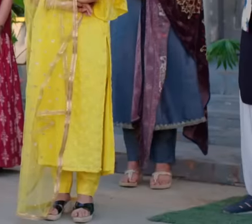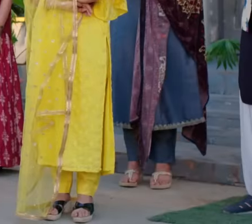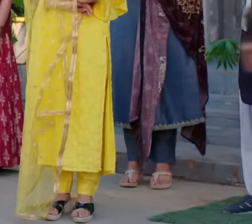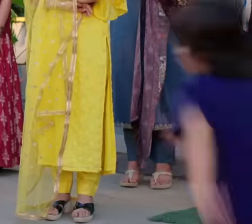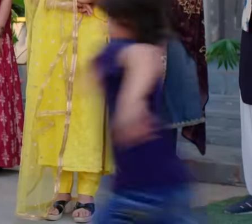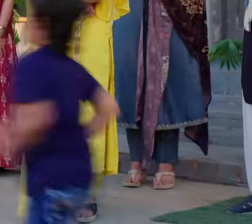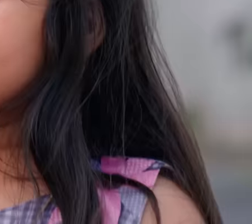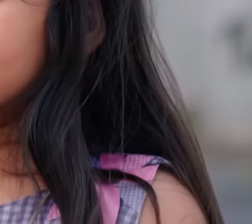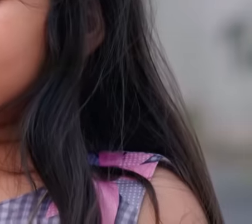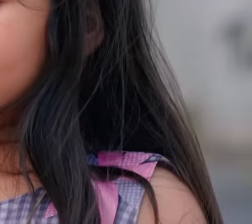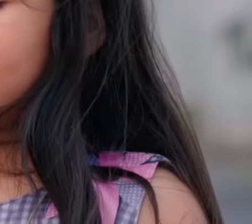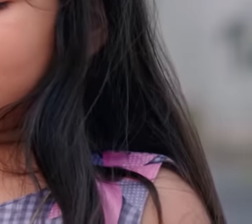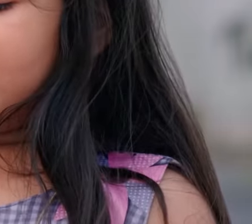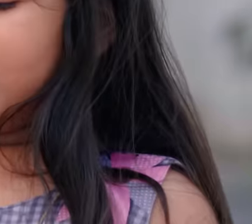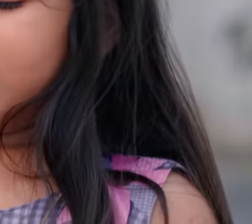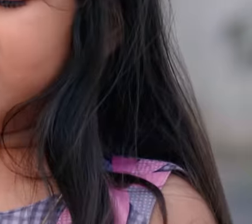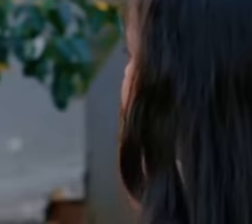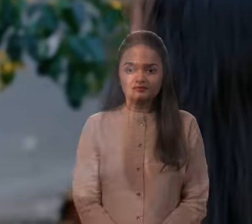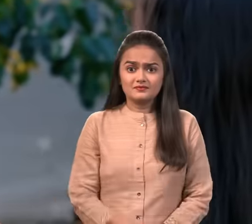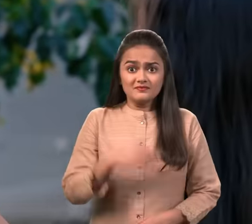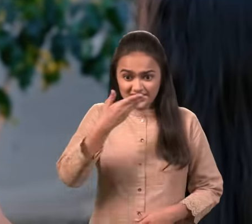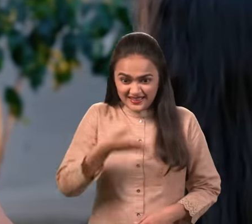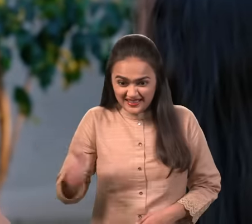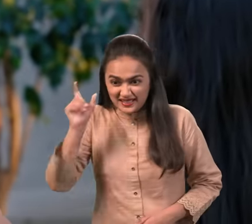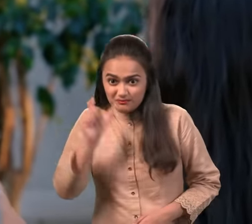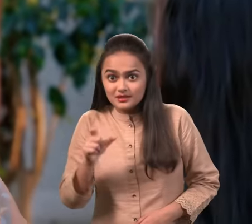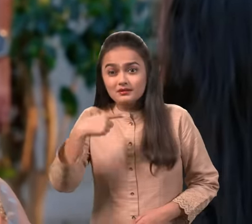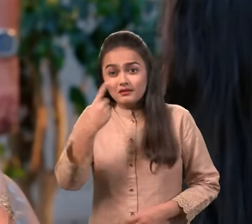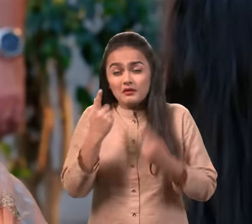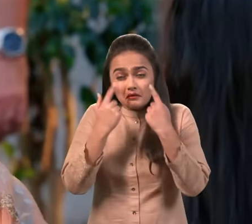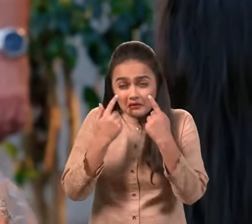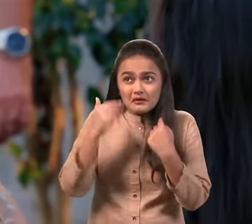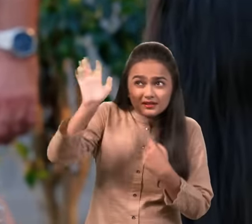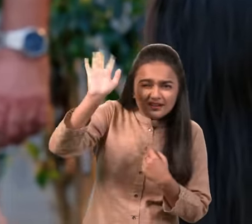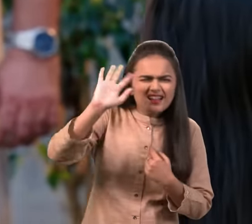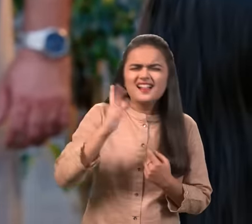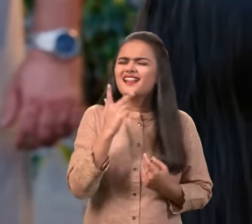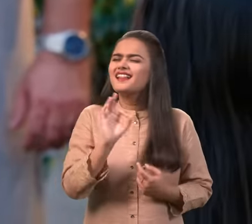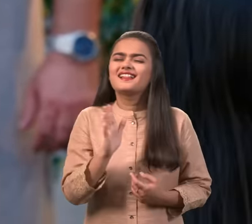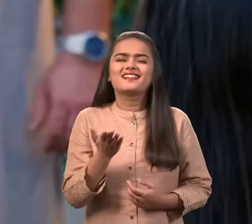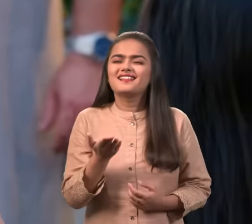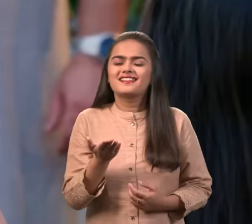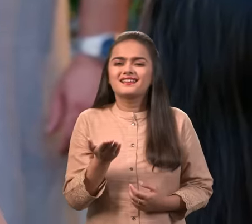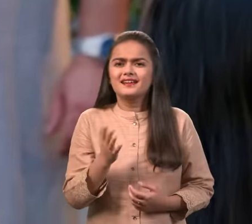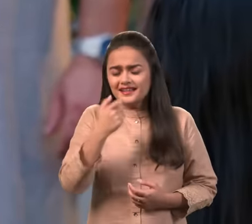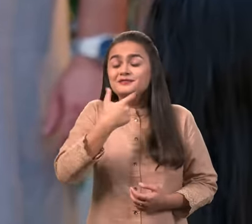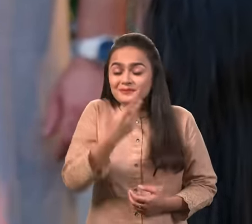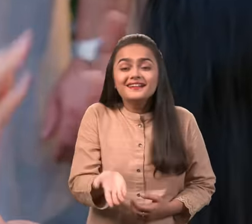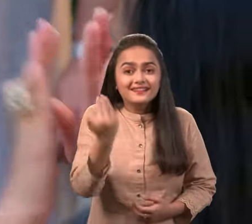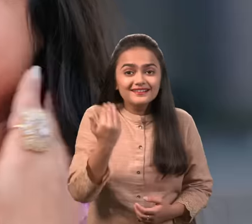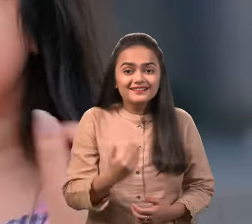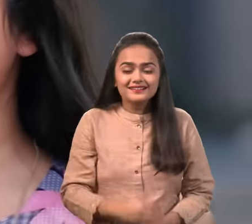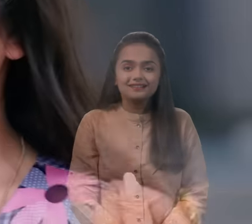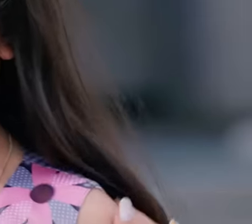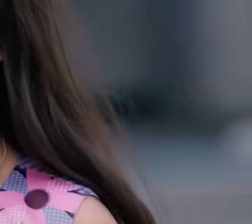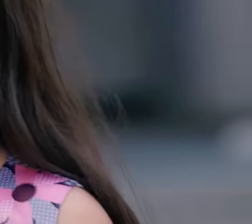तू ही मेरा होगा। जाने वाले को इस तरह रोते हुए बाय थोड़ी ना बोलते हैं। चलो स्माइल